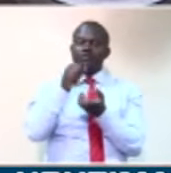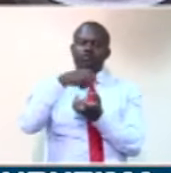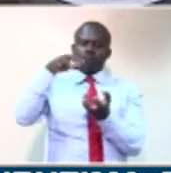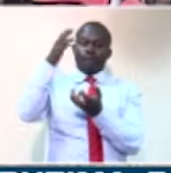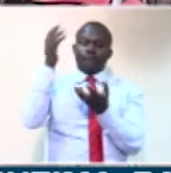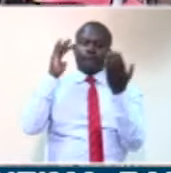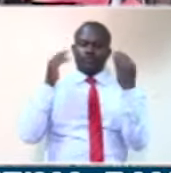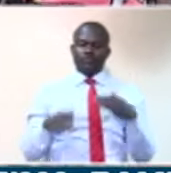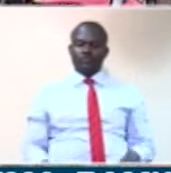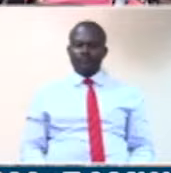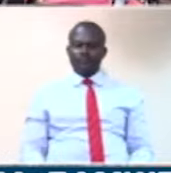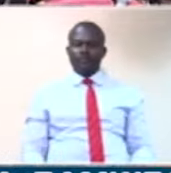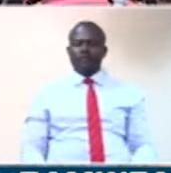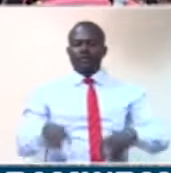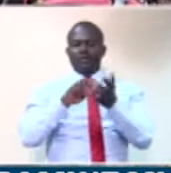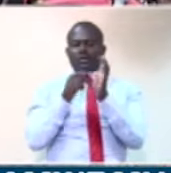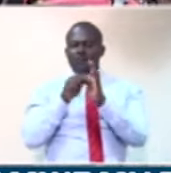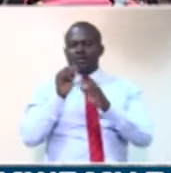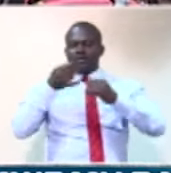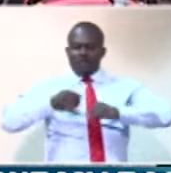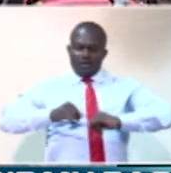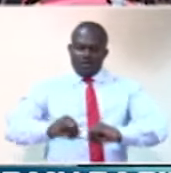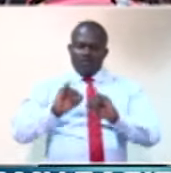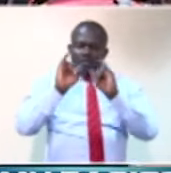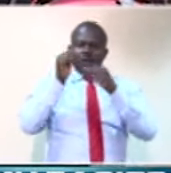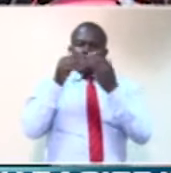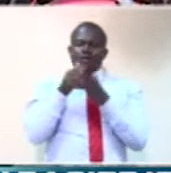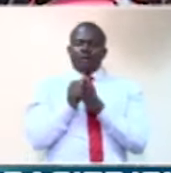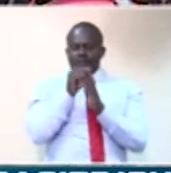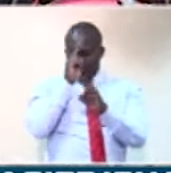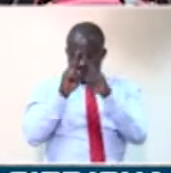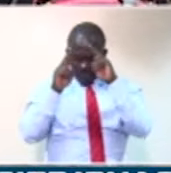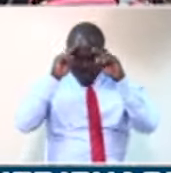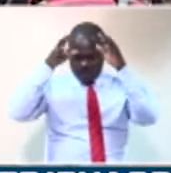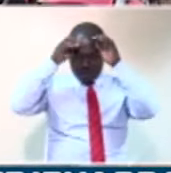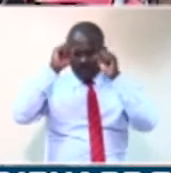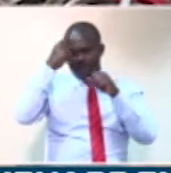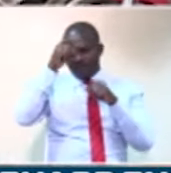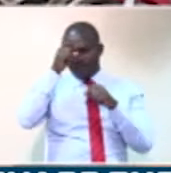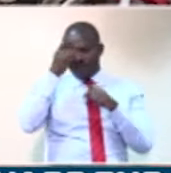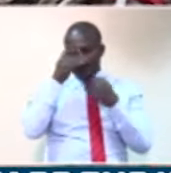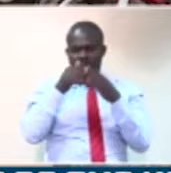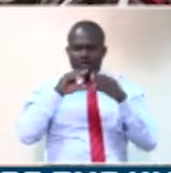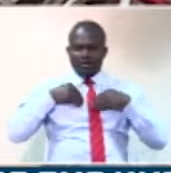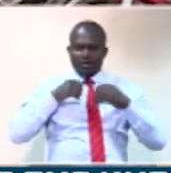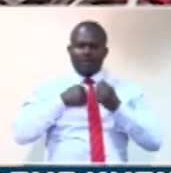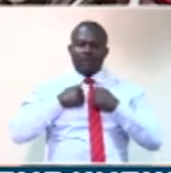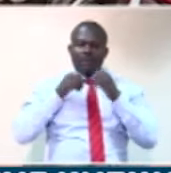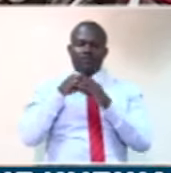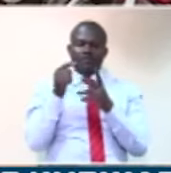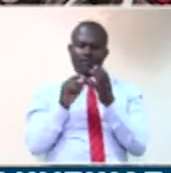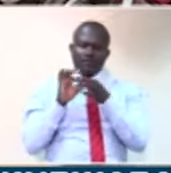ikirere. Ni umushinga wo gushyira mu bikorwa ibyo nyakubahwa Perezida wa Repubulika yemereye Abanyarwanda. Mu byo